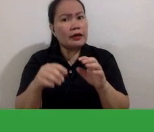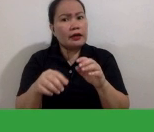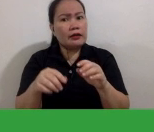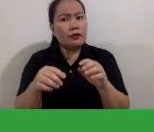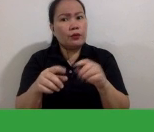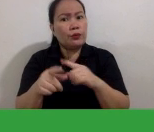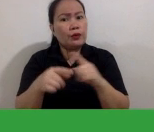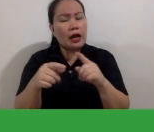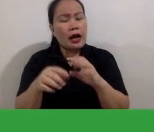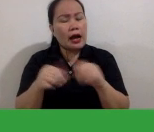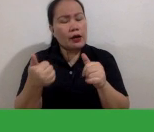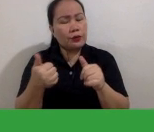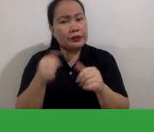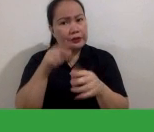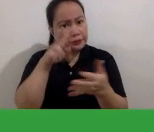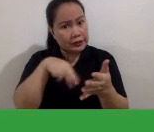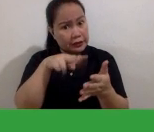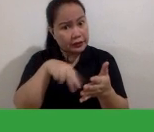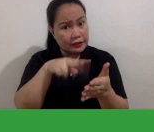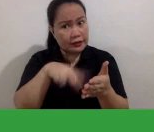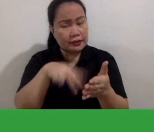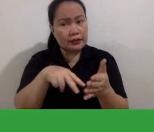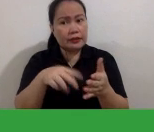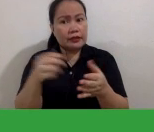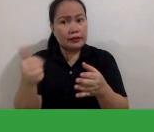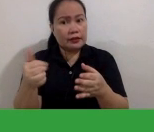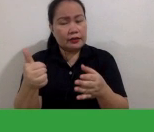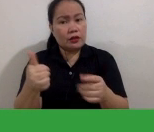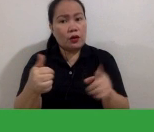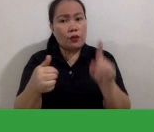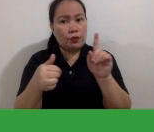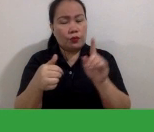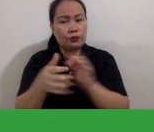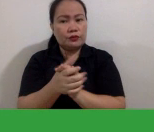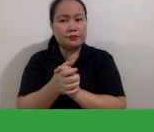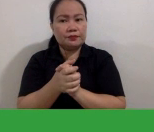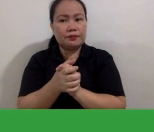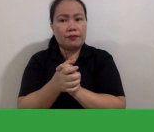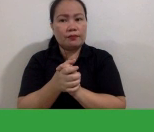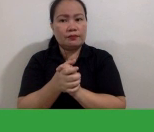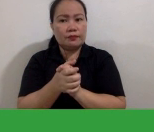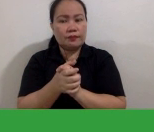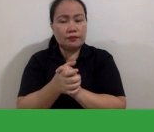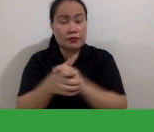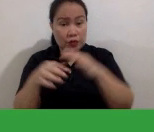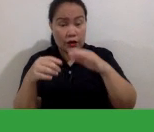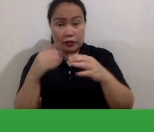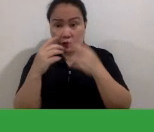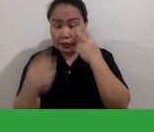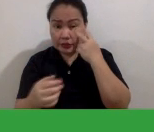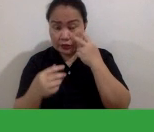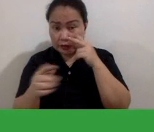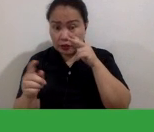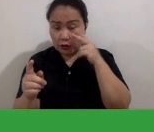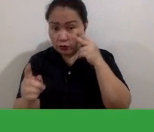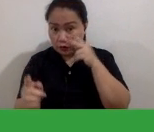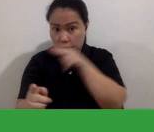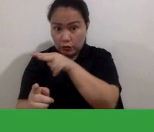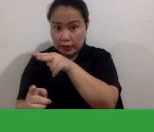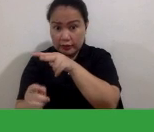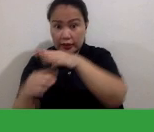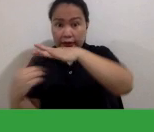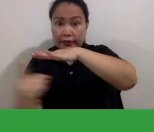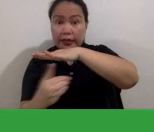kung paano natin siya binabasa. Okay? So, kung tens yan, ones tens. Okay? So, ito lang yung titingnan natin dito,